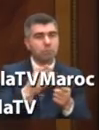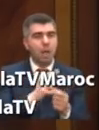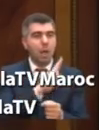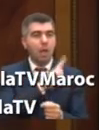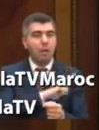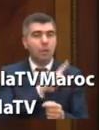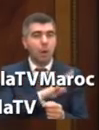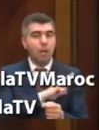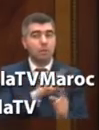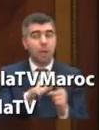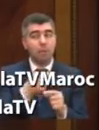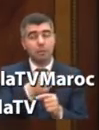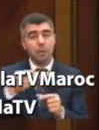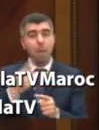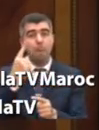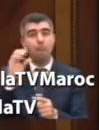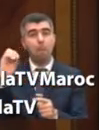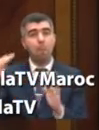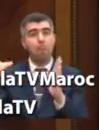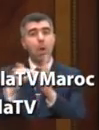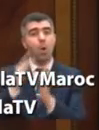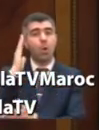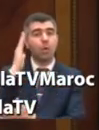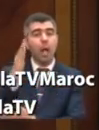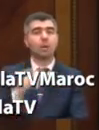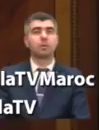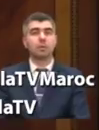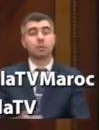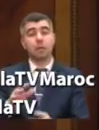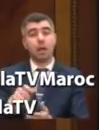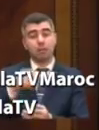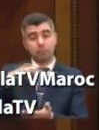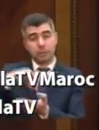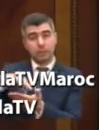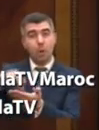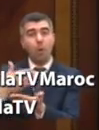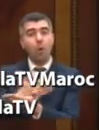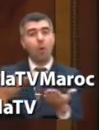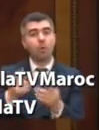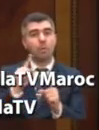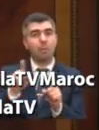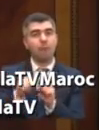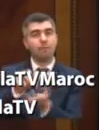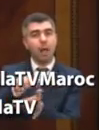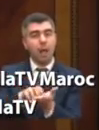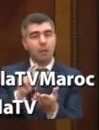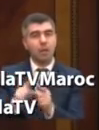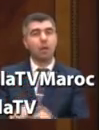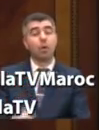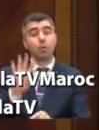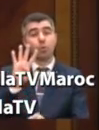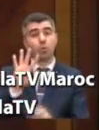1,000,000 هكتار. وبلغت المساحة المزروعة إلى غاية 20 أبريل حوالي 5.5 مليون هكتار، منها